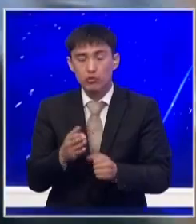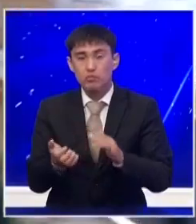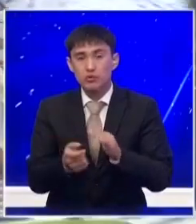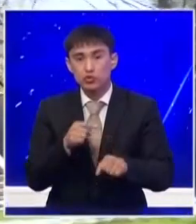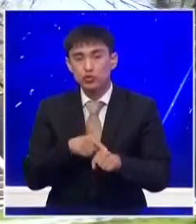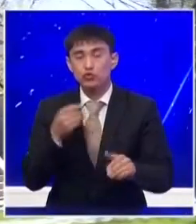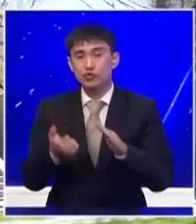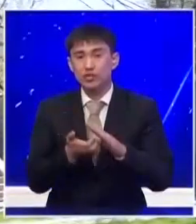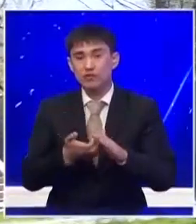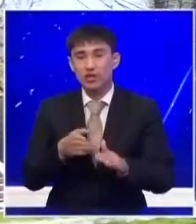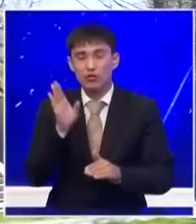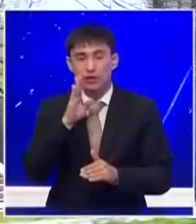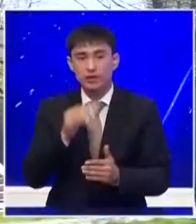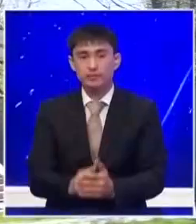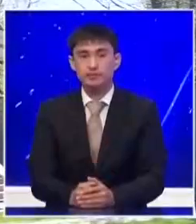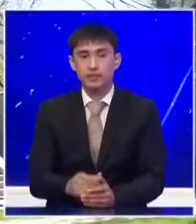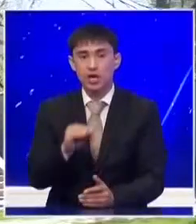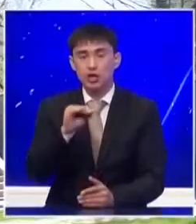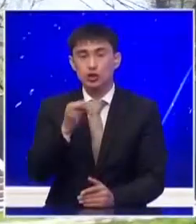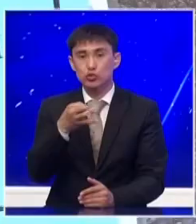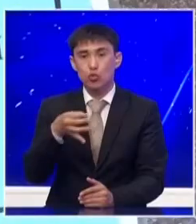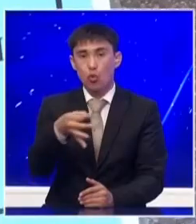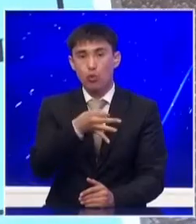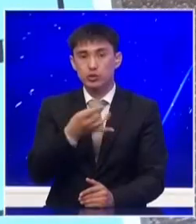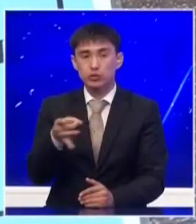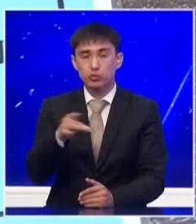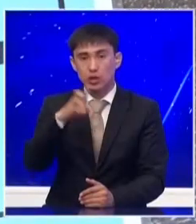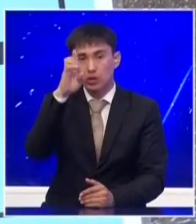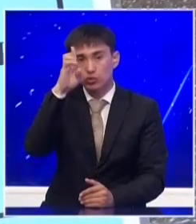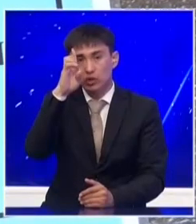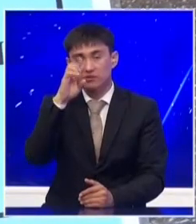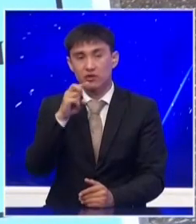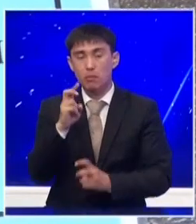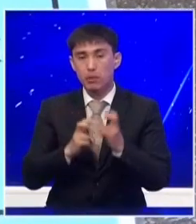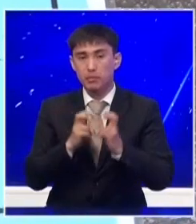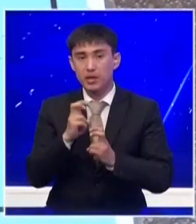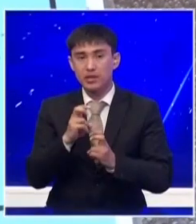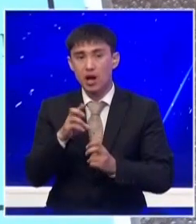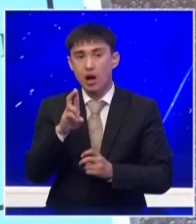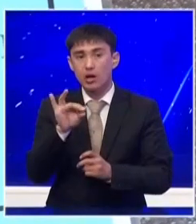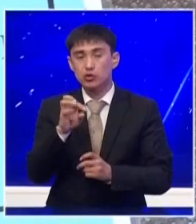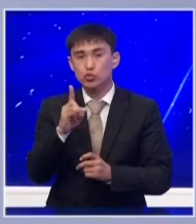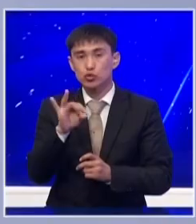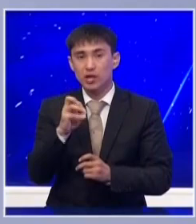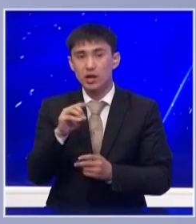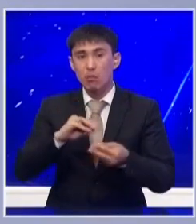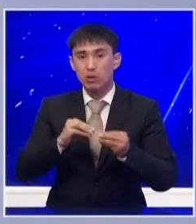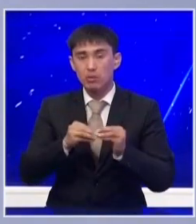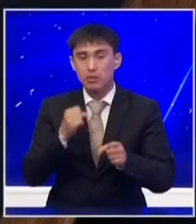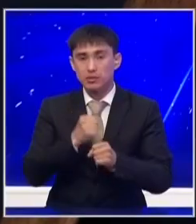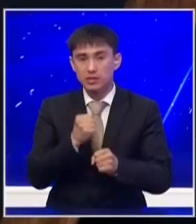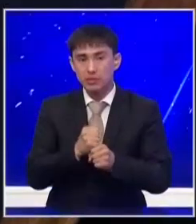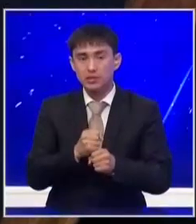дефицит воды. Филиал Пожитосусской области республиканского государственного предприятия «КАЗ-Сушар» проблемой